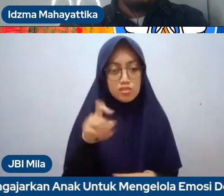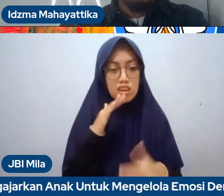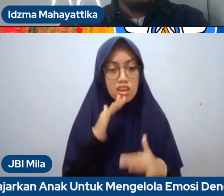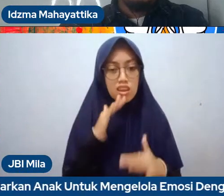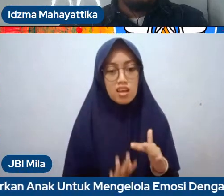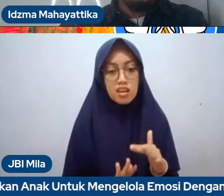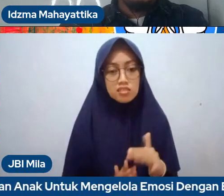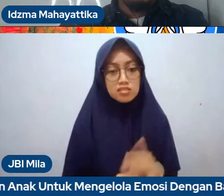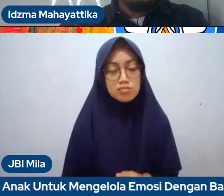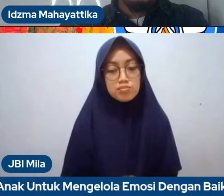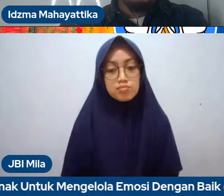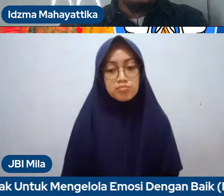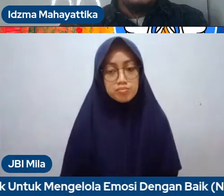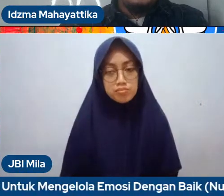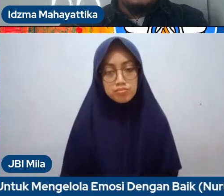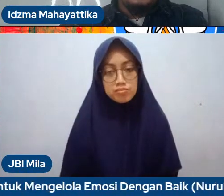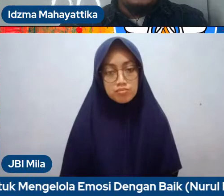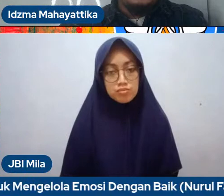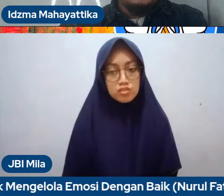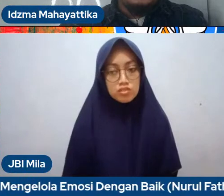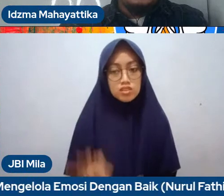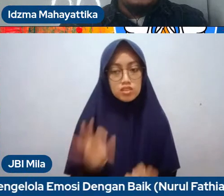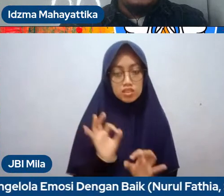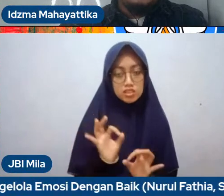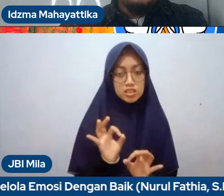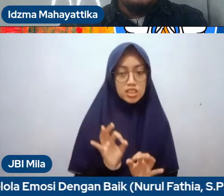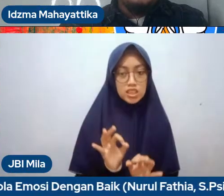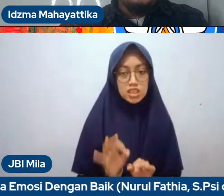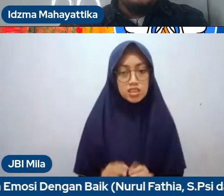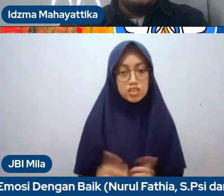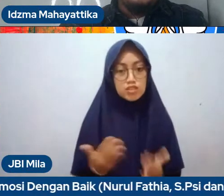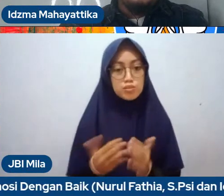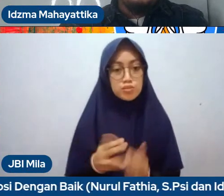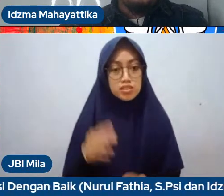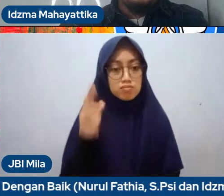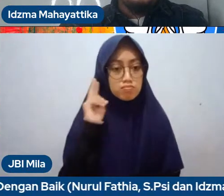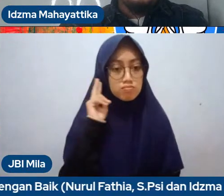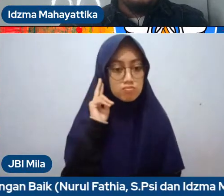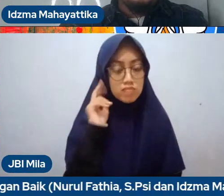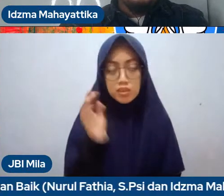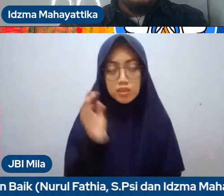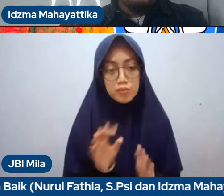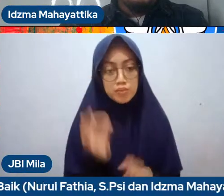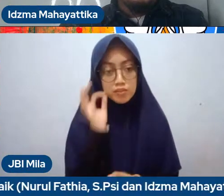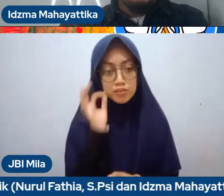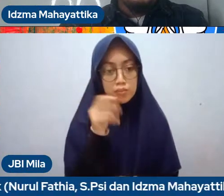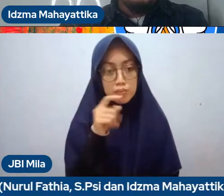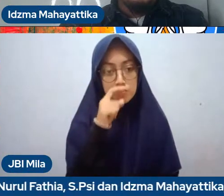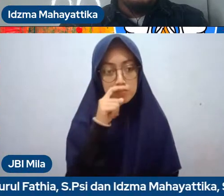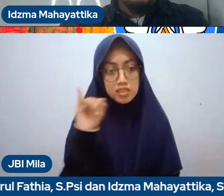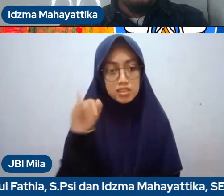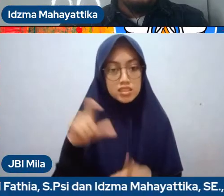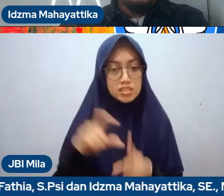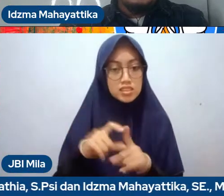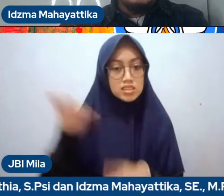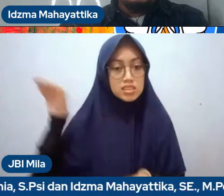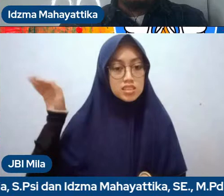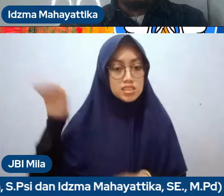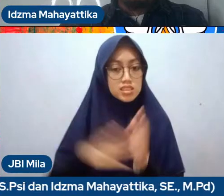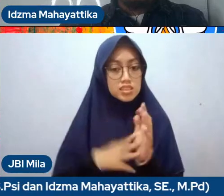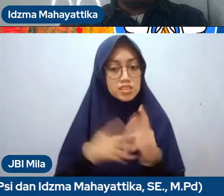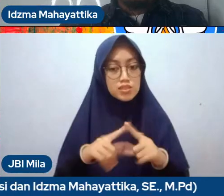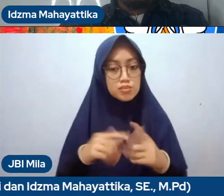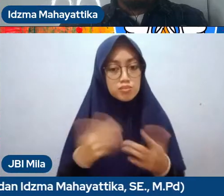Ya, oke. Okay. Wow, boleh deh. Oke, okay. Mungkin Kak Isma ada tambahan, pernah bertemu dengan